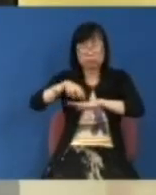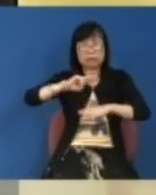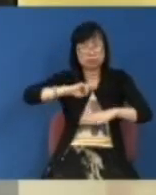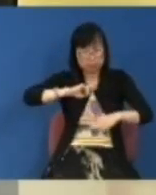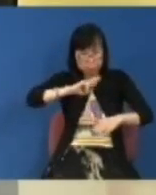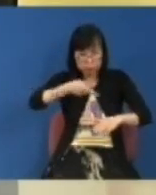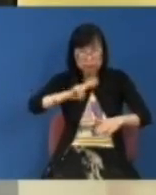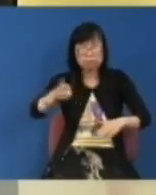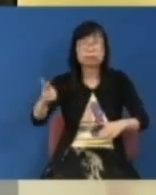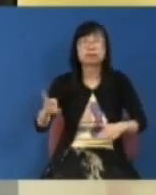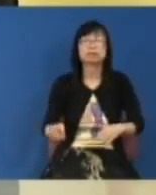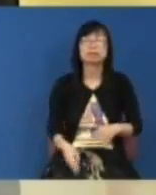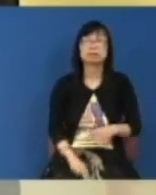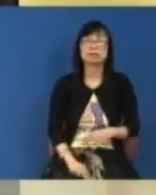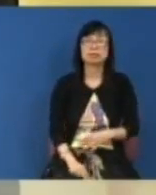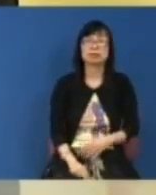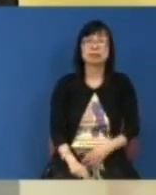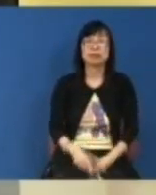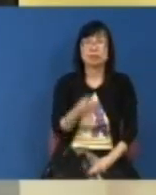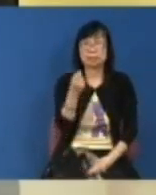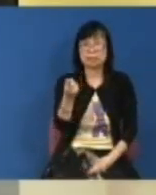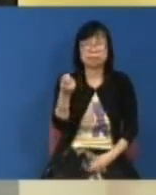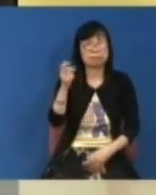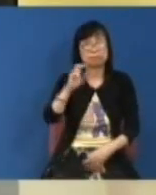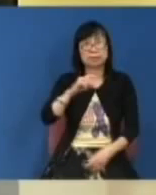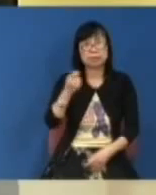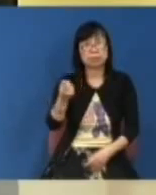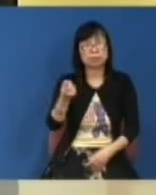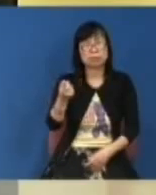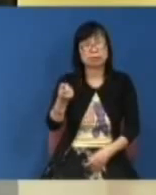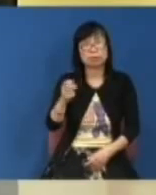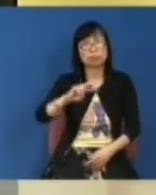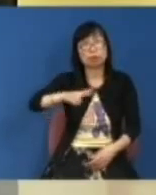係話盡量少抗爭，或者係